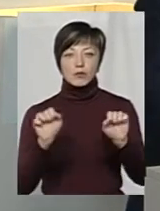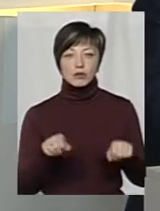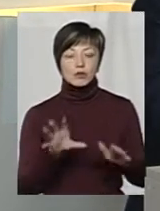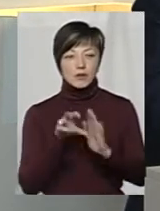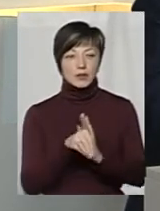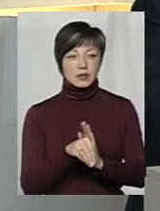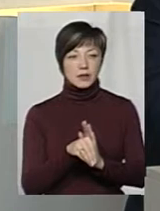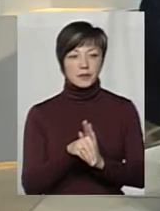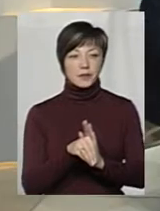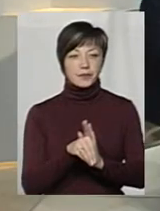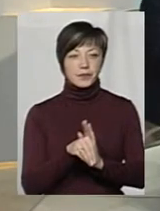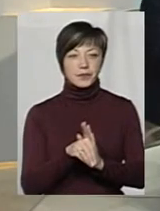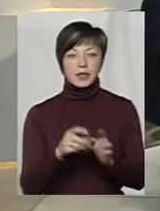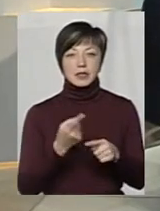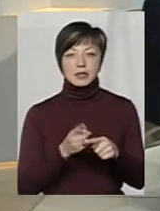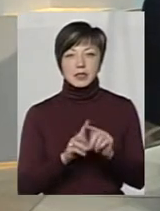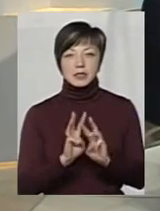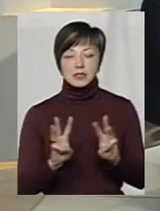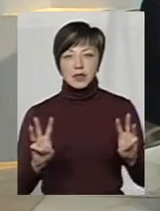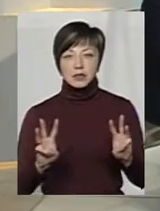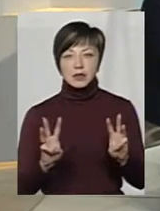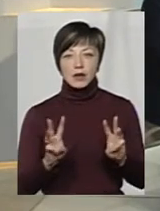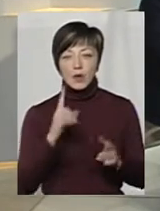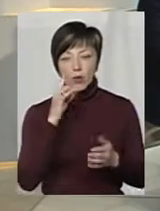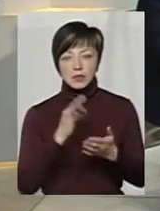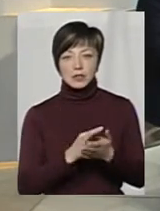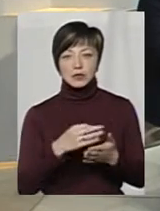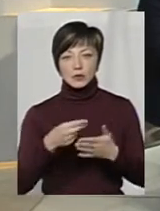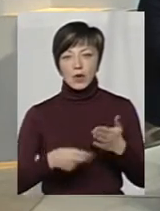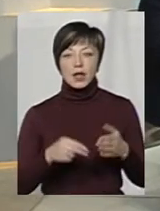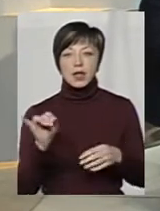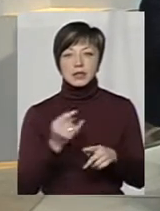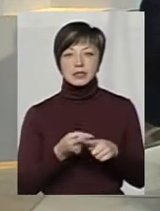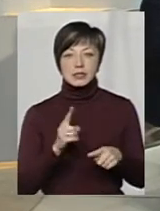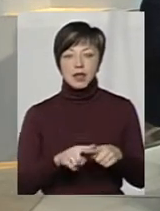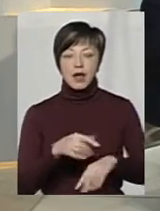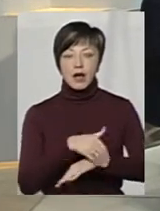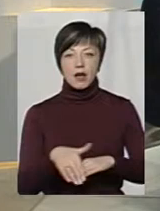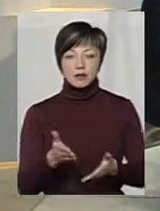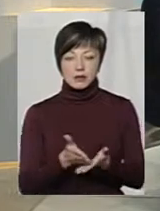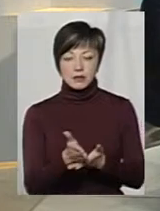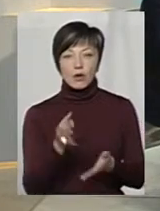війти на цей сайт, поставити оцінку. Безумовно, це адресна